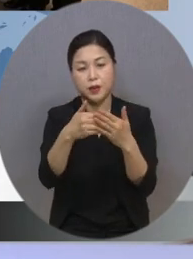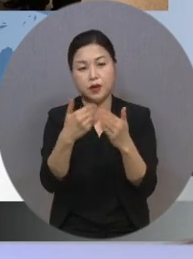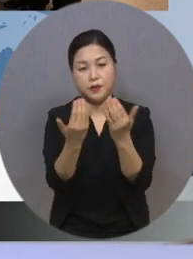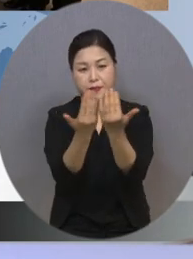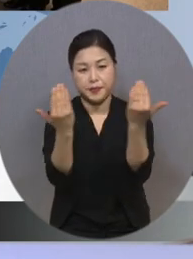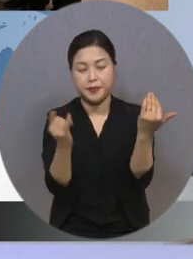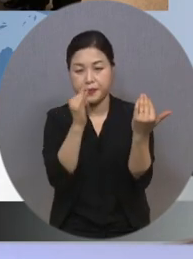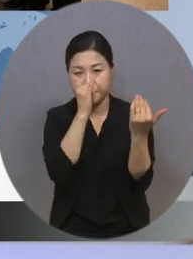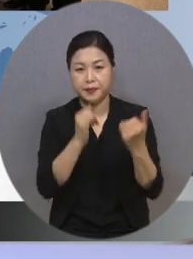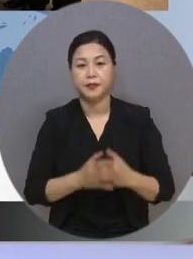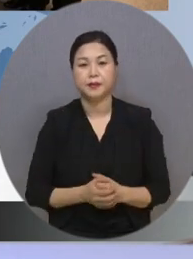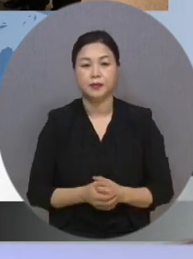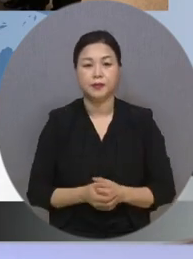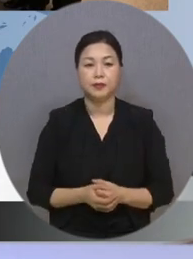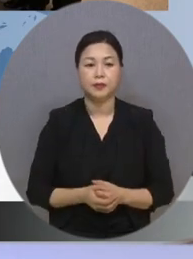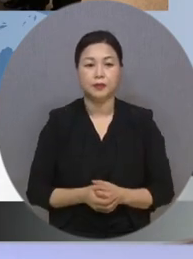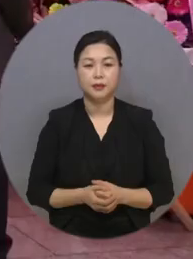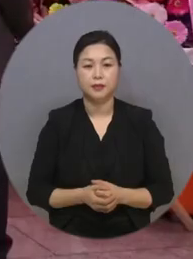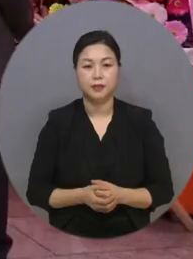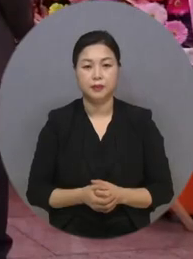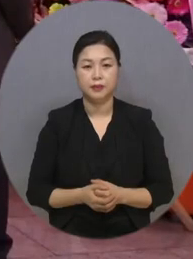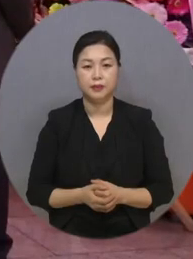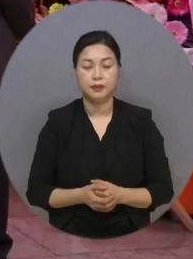정의현 기자가 다녀왔습니다.